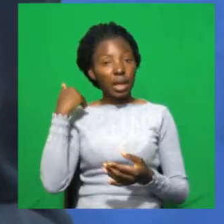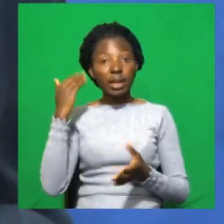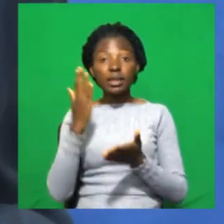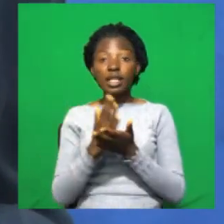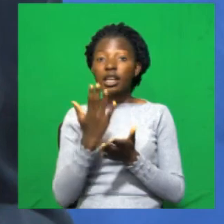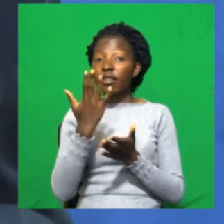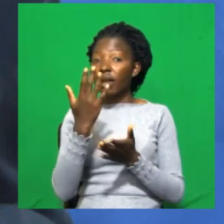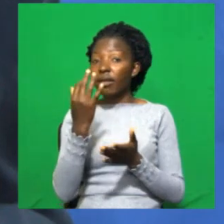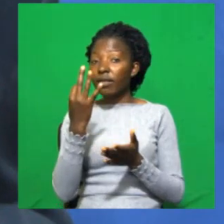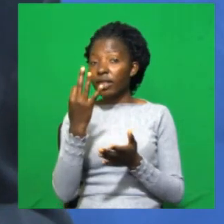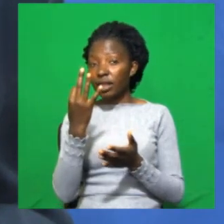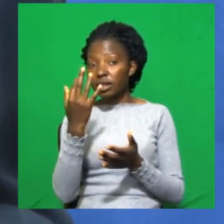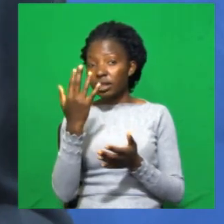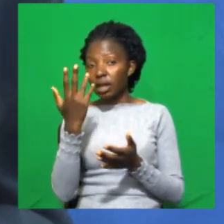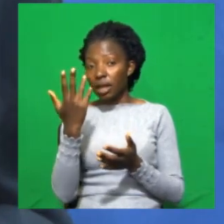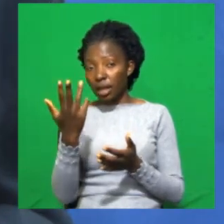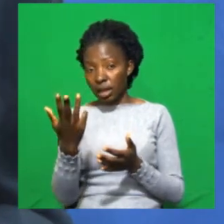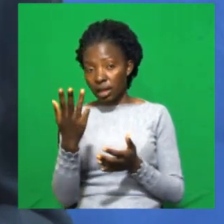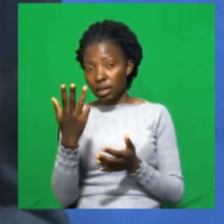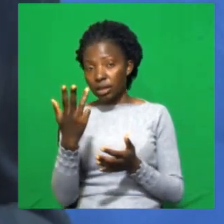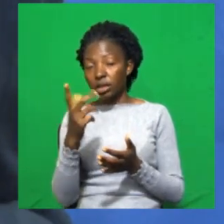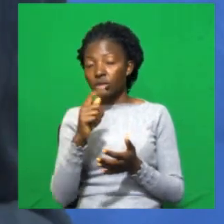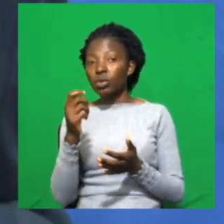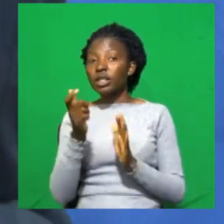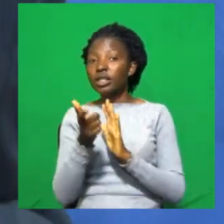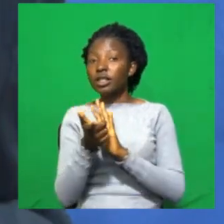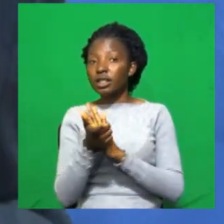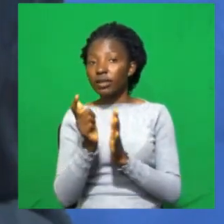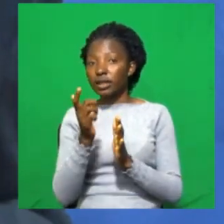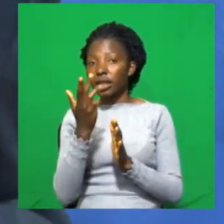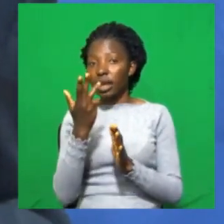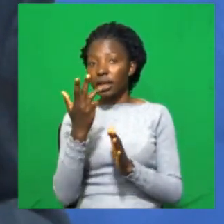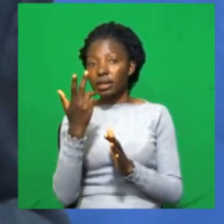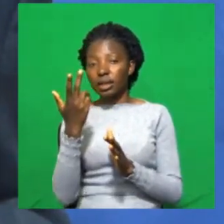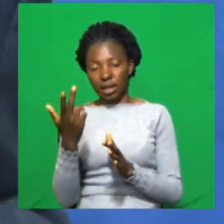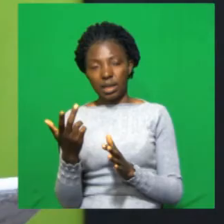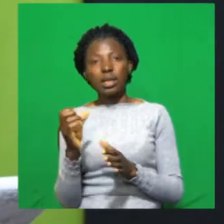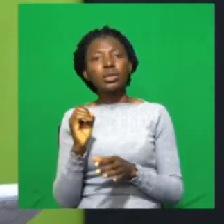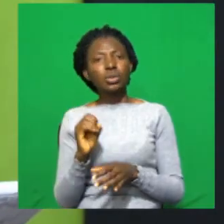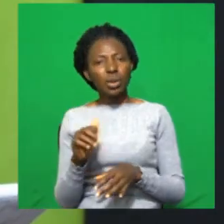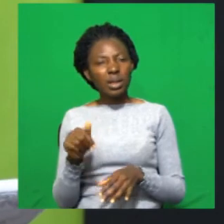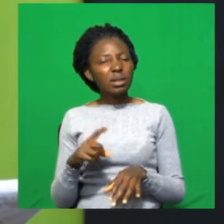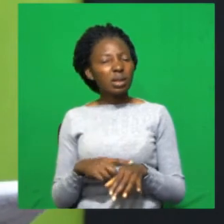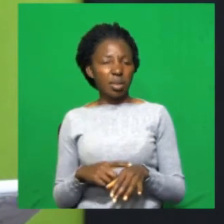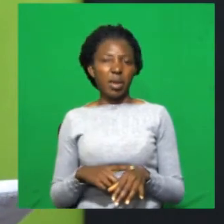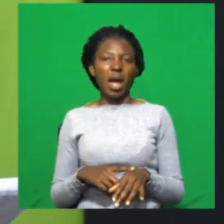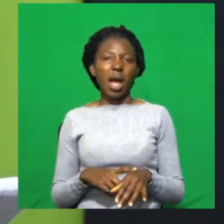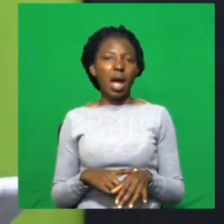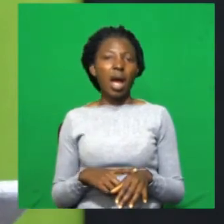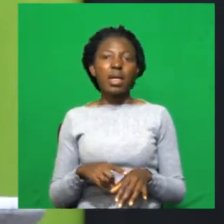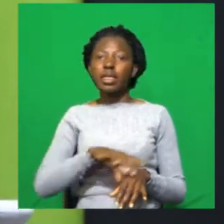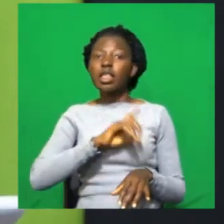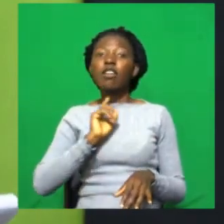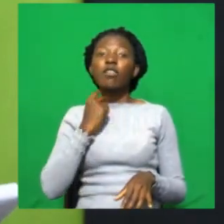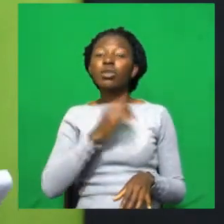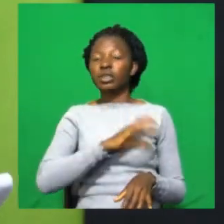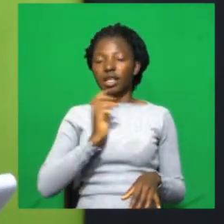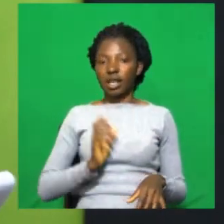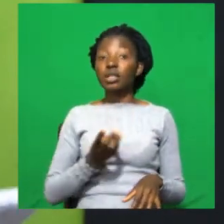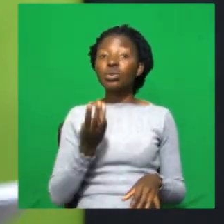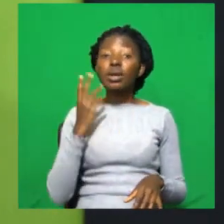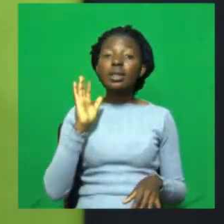muna 538 AD kusvika muna 1798. 1798 kureva kuti nenguva iyoyo kare andikristu anga